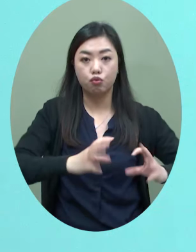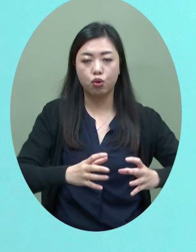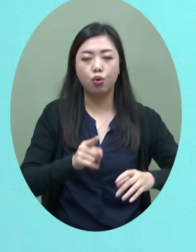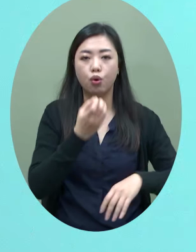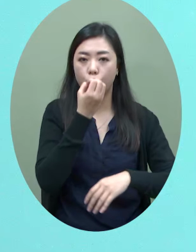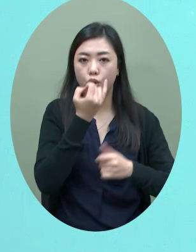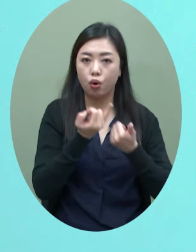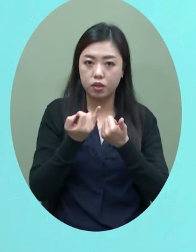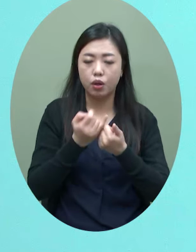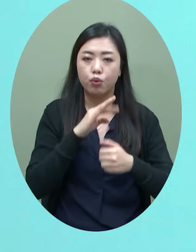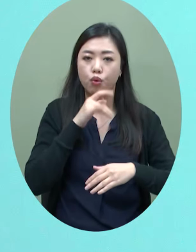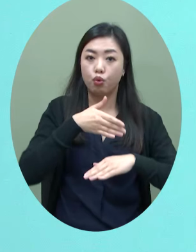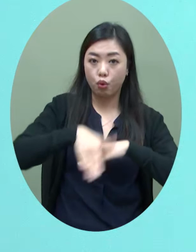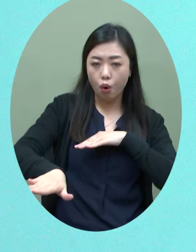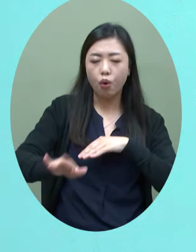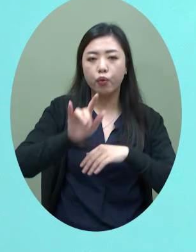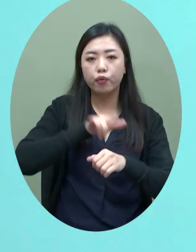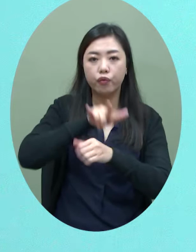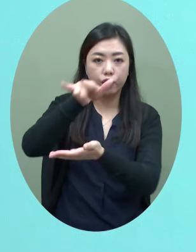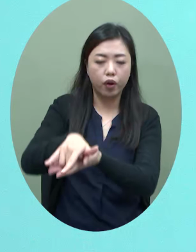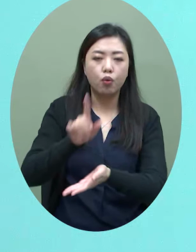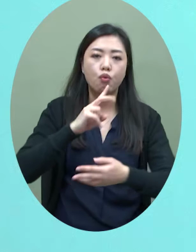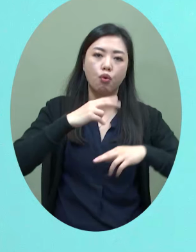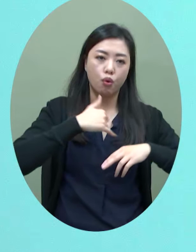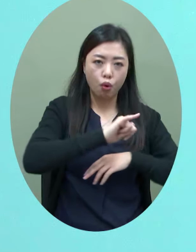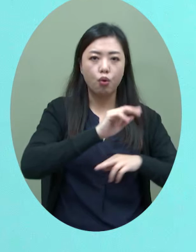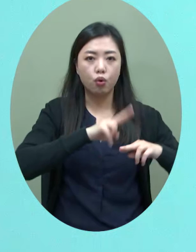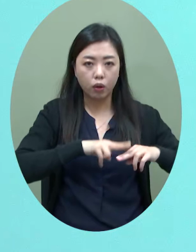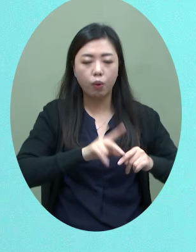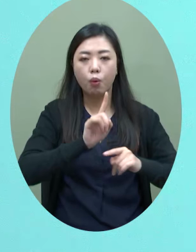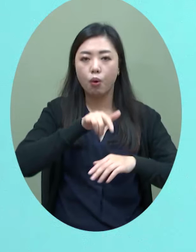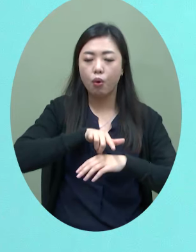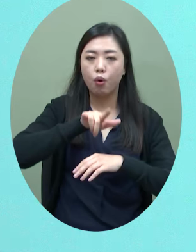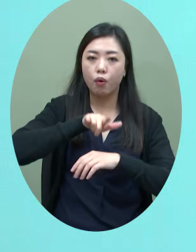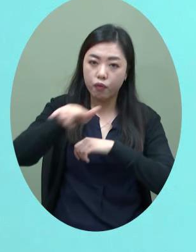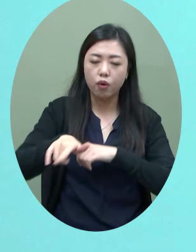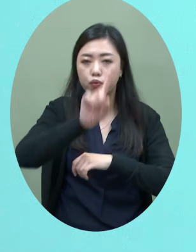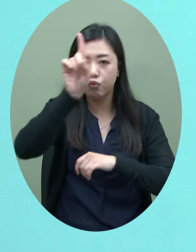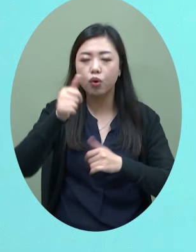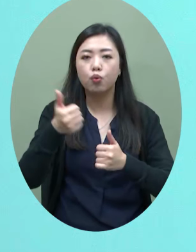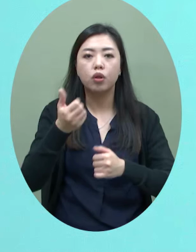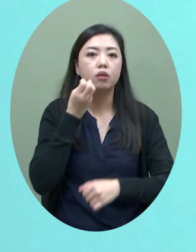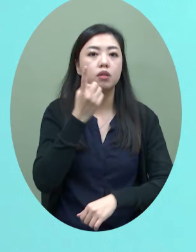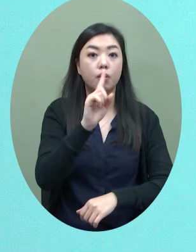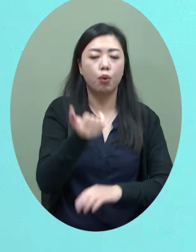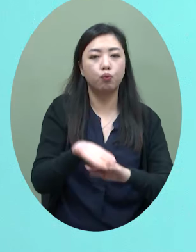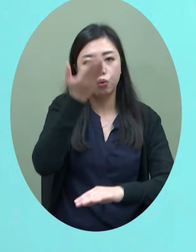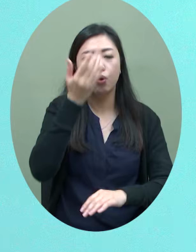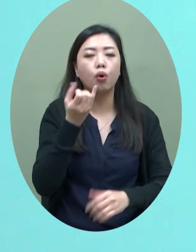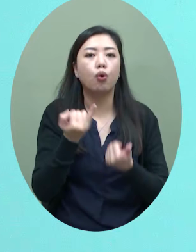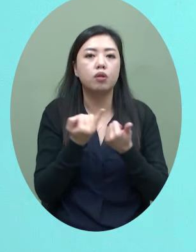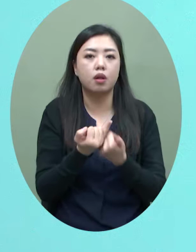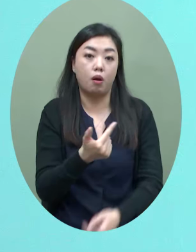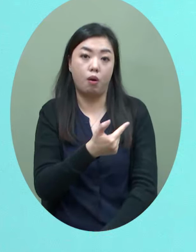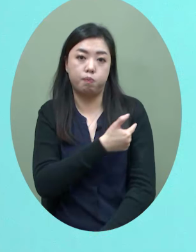的學生，他要出境即離境，無論去內地或者海外是就讀，16歲以上的學生都可以